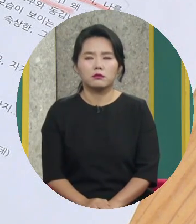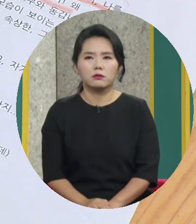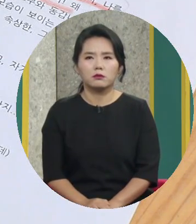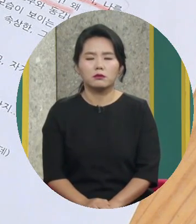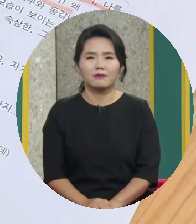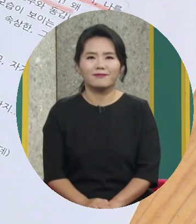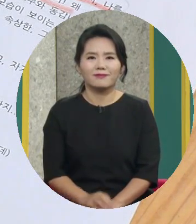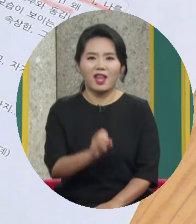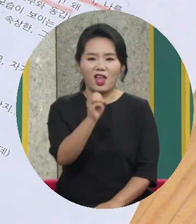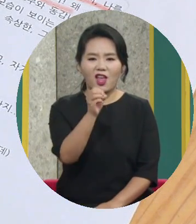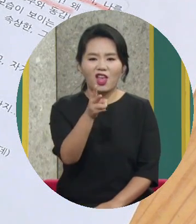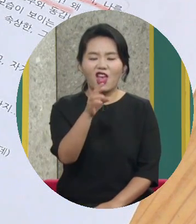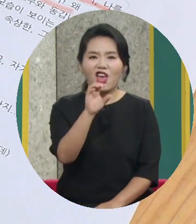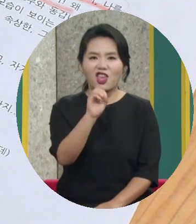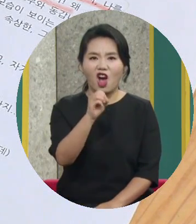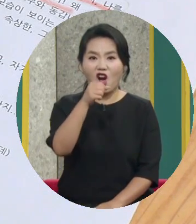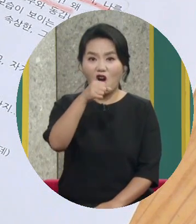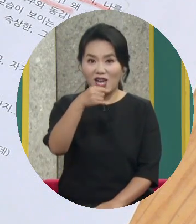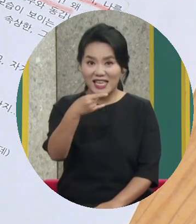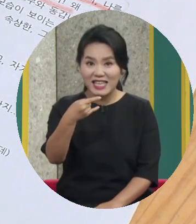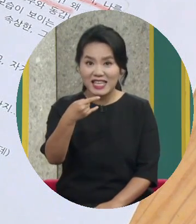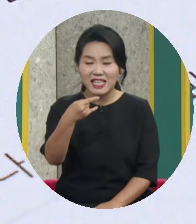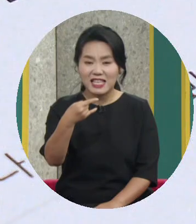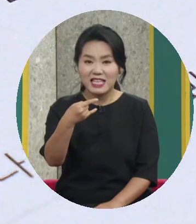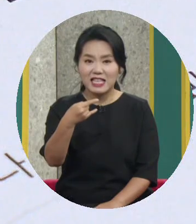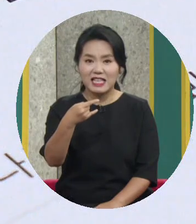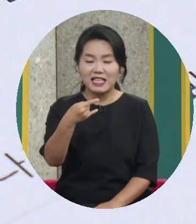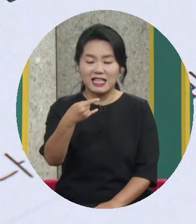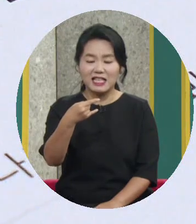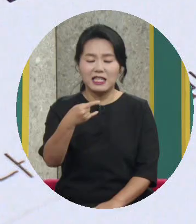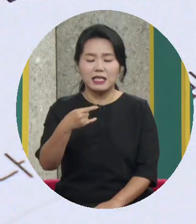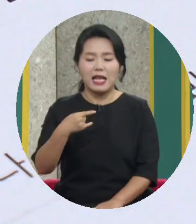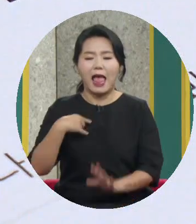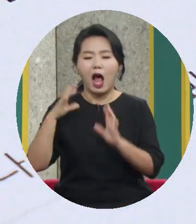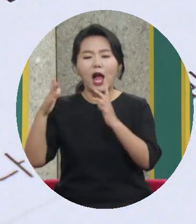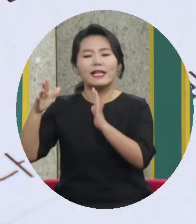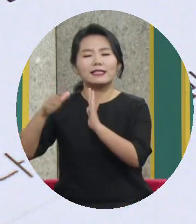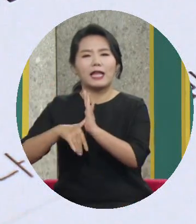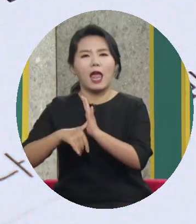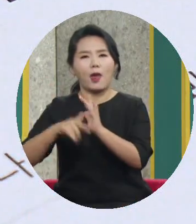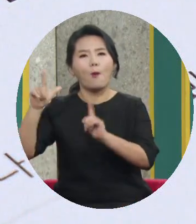영희 역할을 한 화가 정은혜 씨의 어린 시절을 연기했습니다.